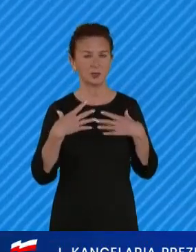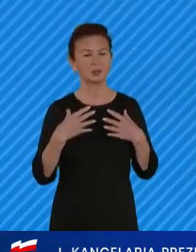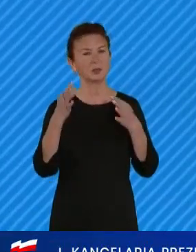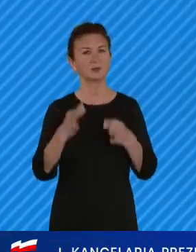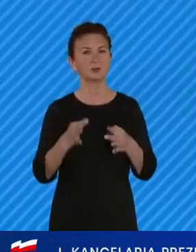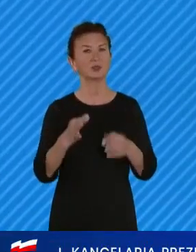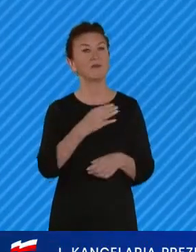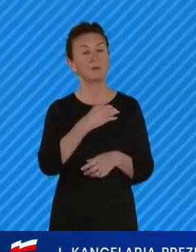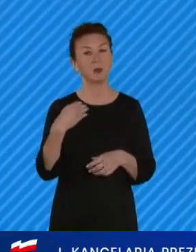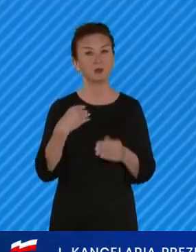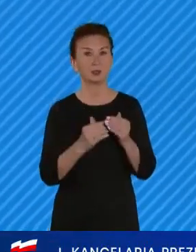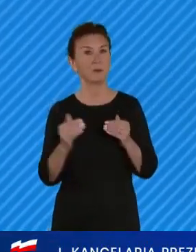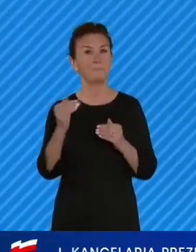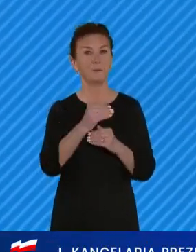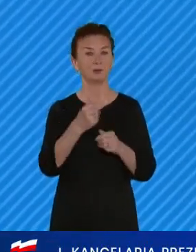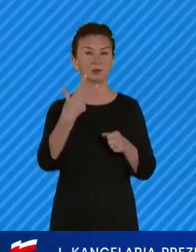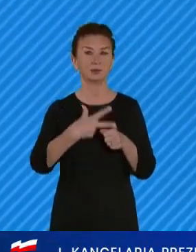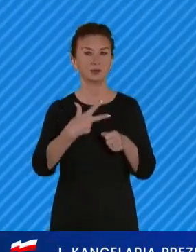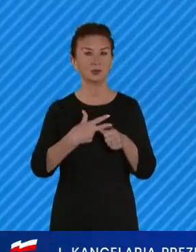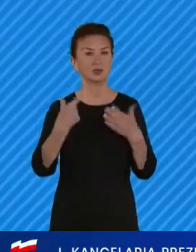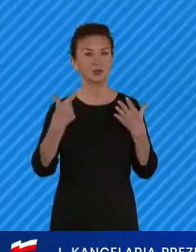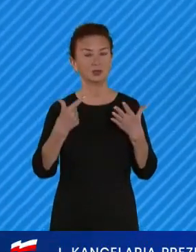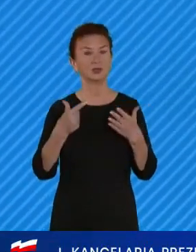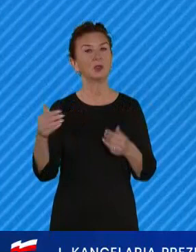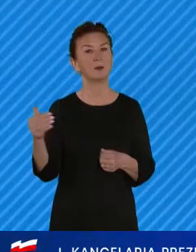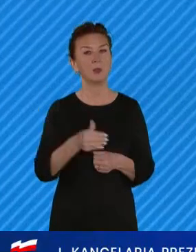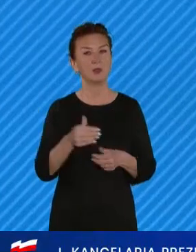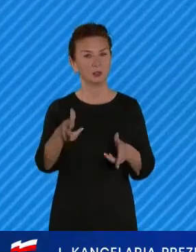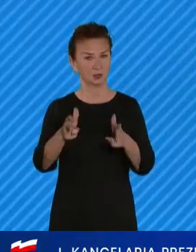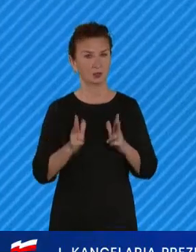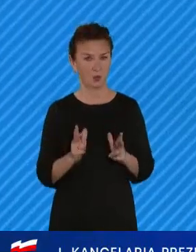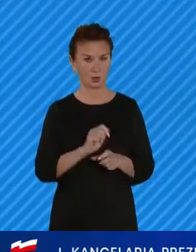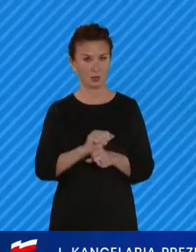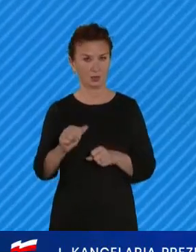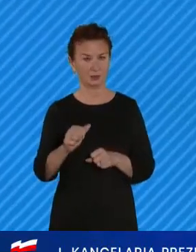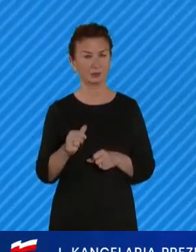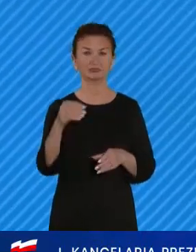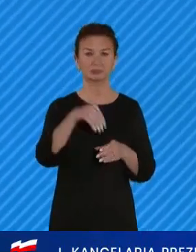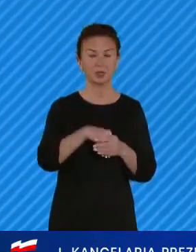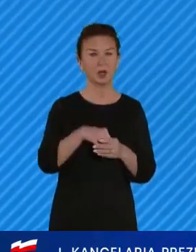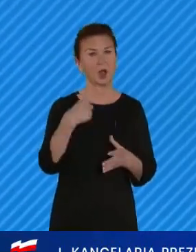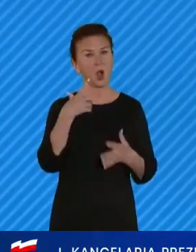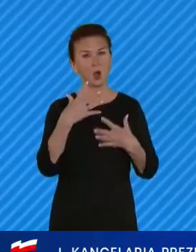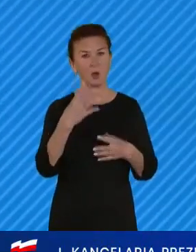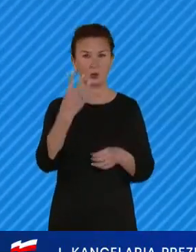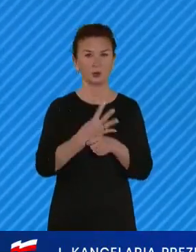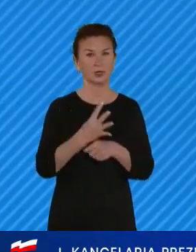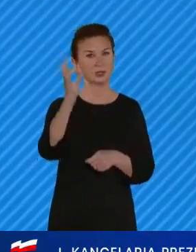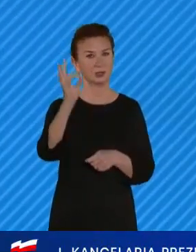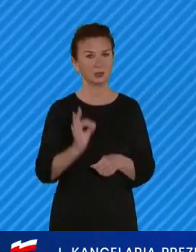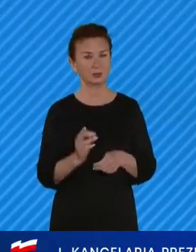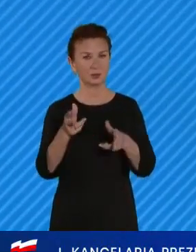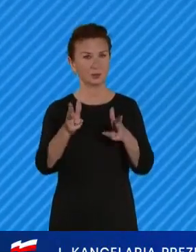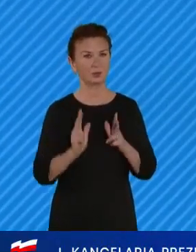Polsce ponad 37 tysięcy łóżek. Z tego około 40% łóżek,